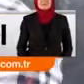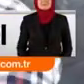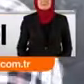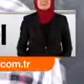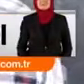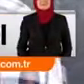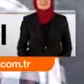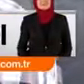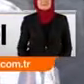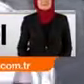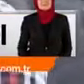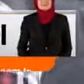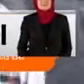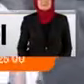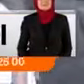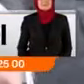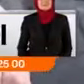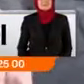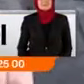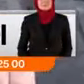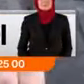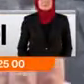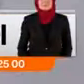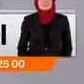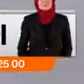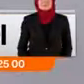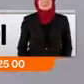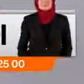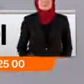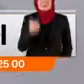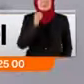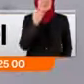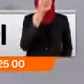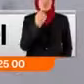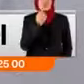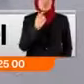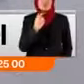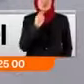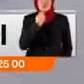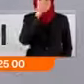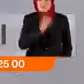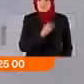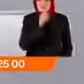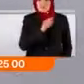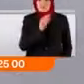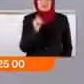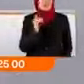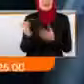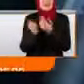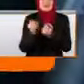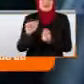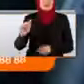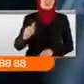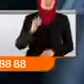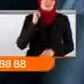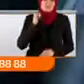ne yapacaklar ya bu demeye çalış bu kadar o git 64 yaşındaki sürekli hasanova marketten dönerken